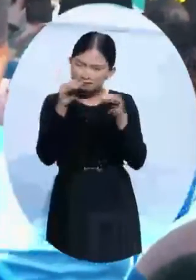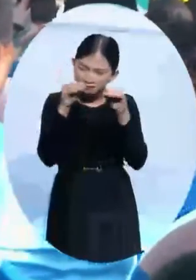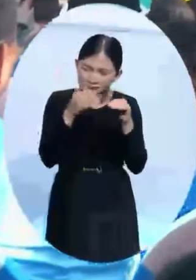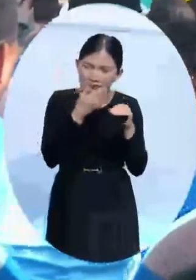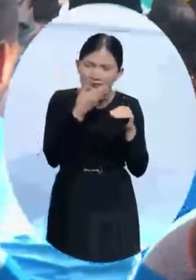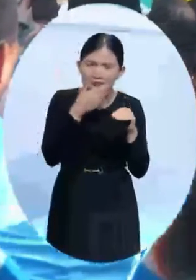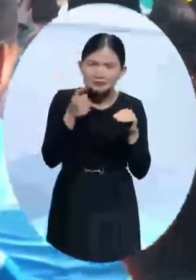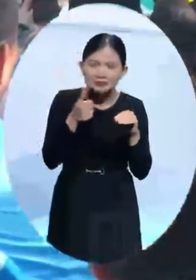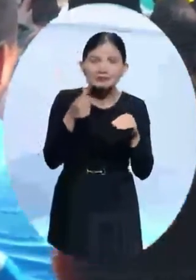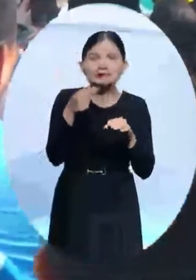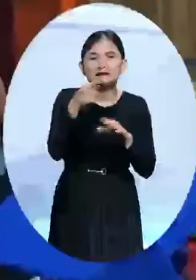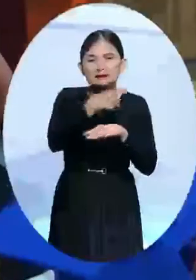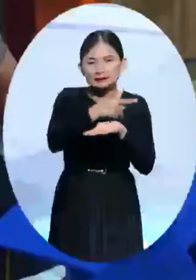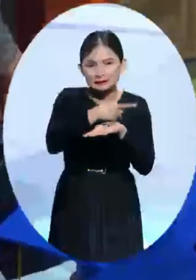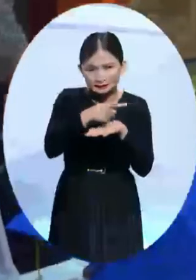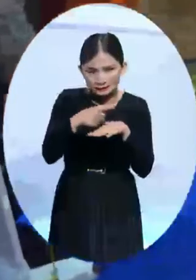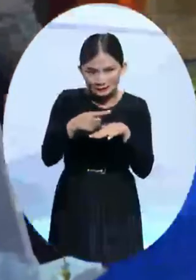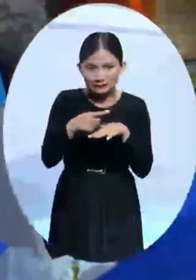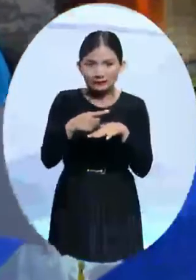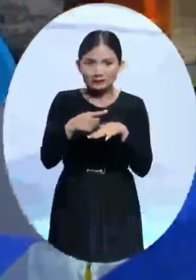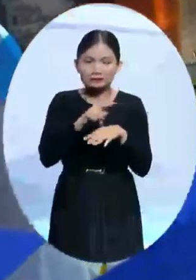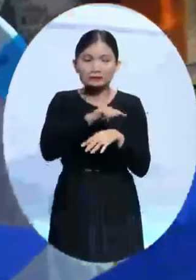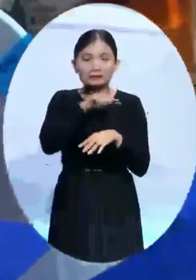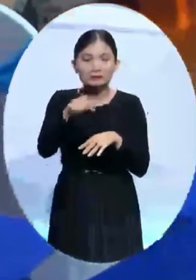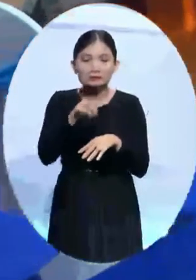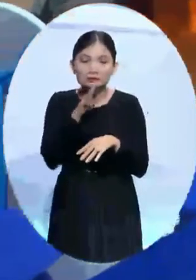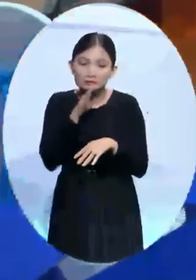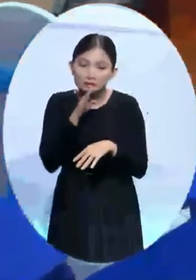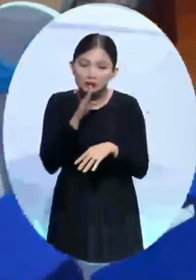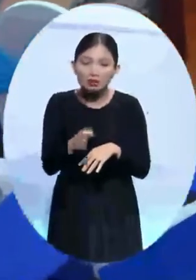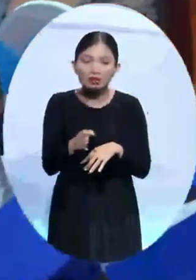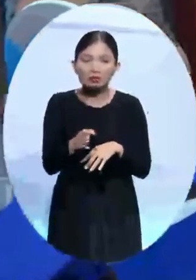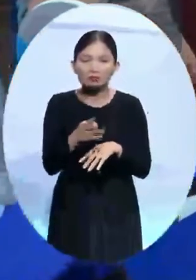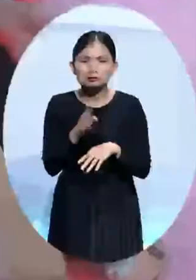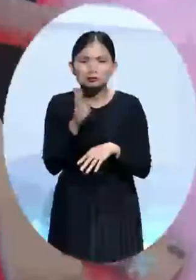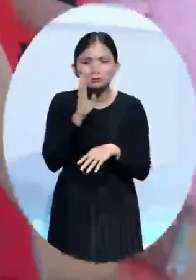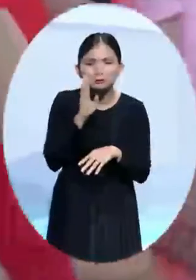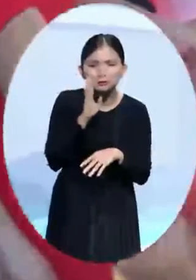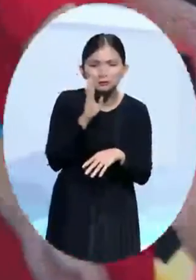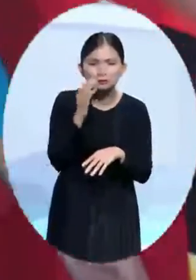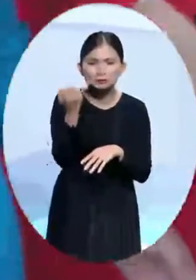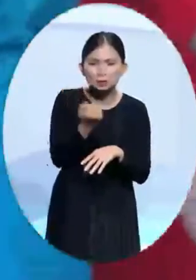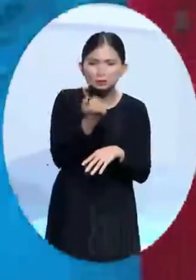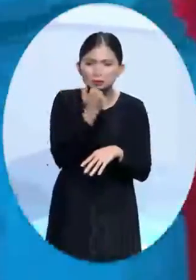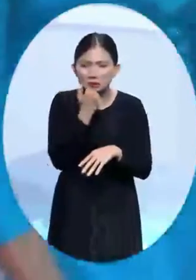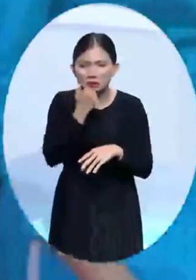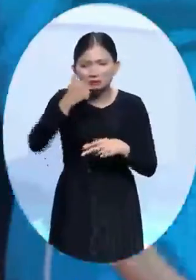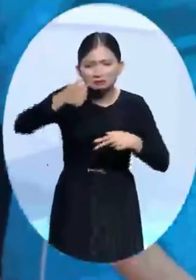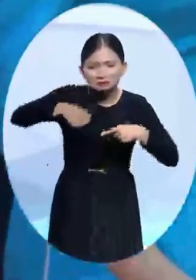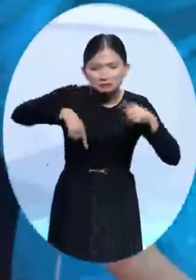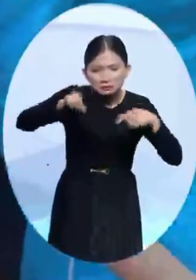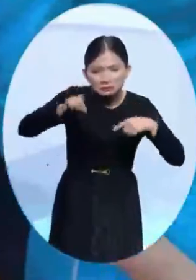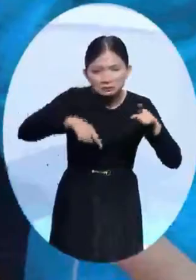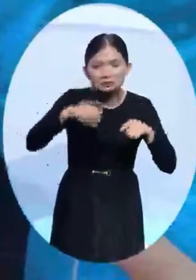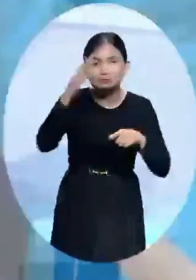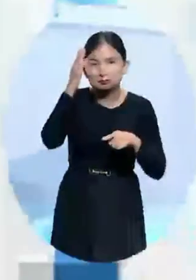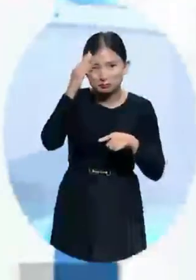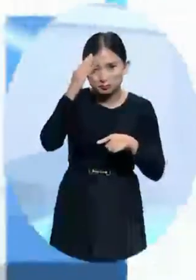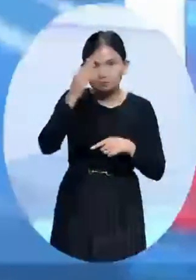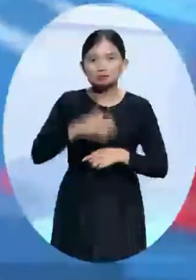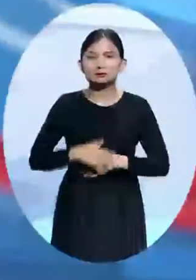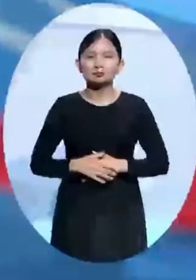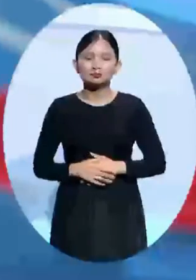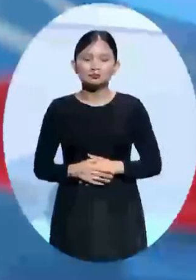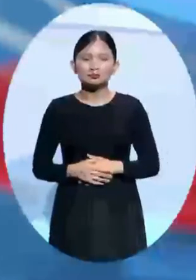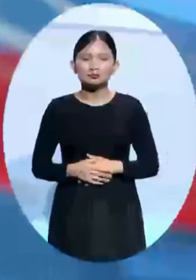thường xuyên đưa trẻ đi trải nghiệm thực tế, giúp trẻ nhận biết điều đúng và sai, biết chia sẻ và giúp đỡ người khác trong cuộc sống.